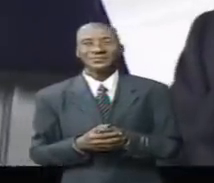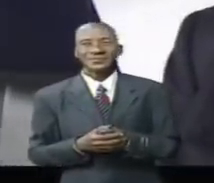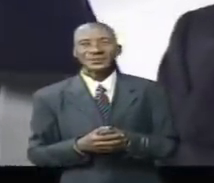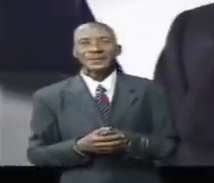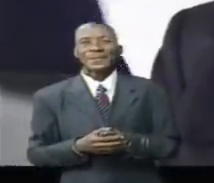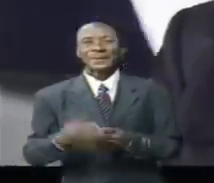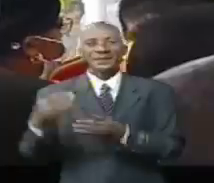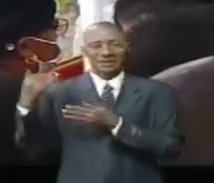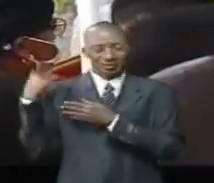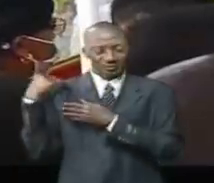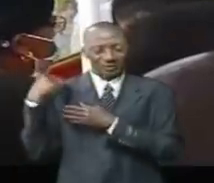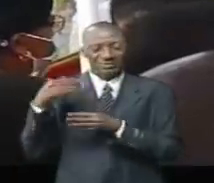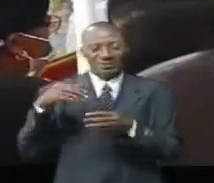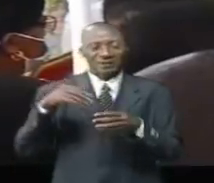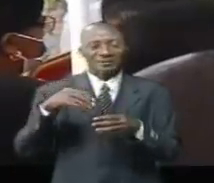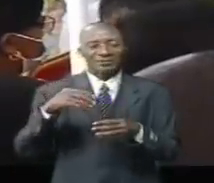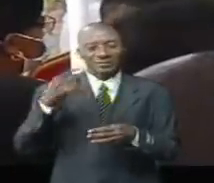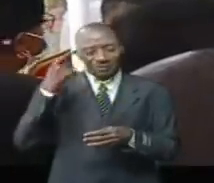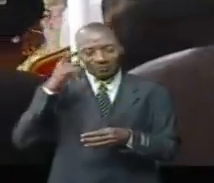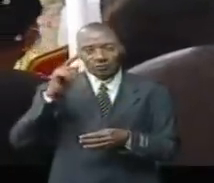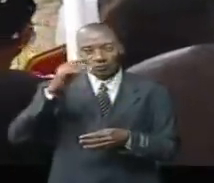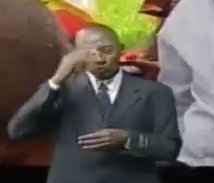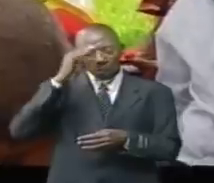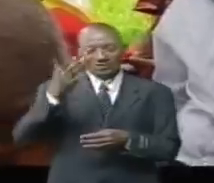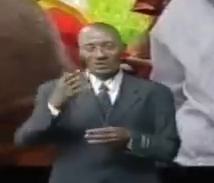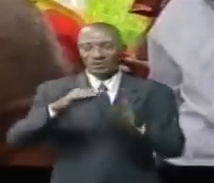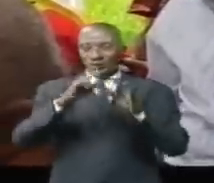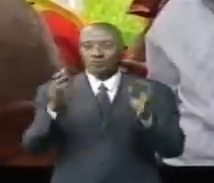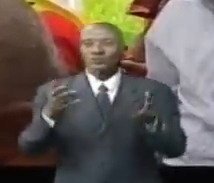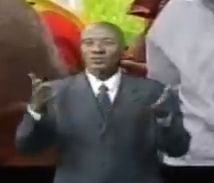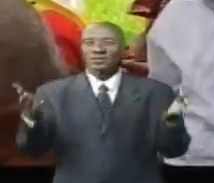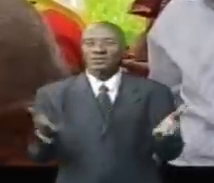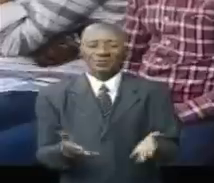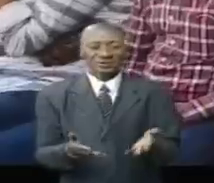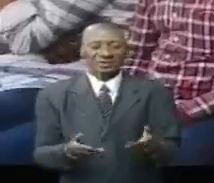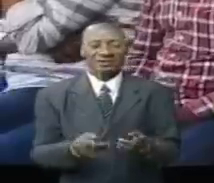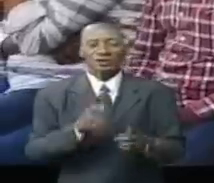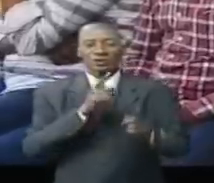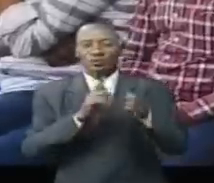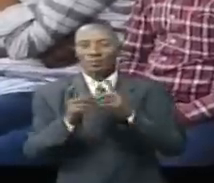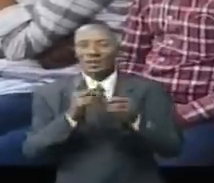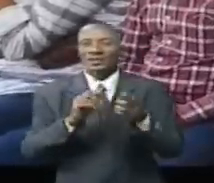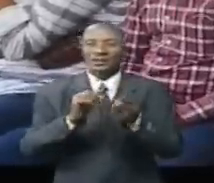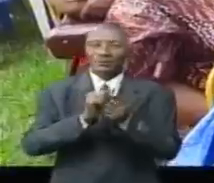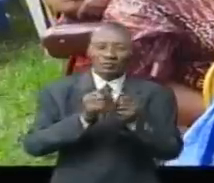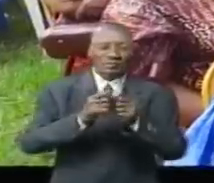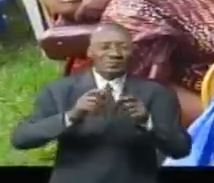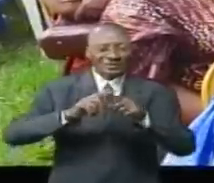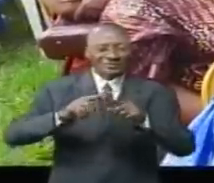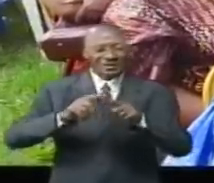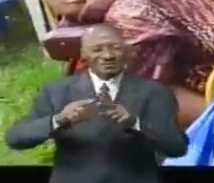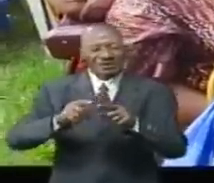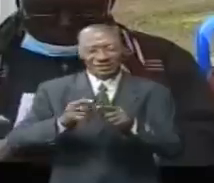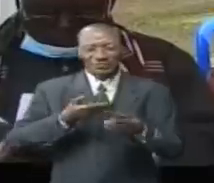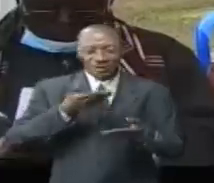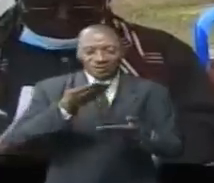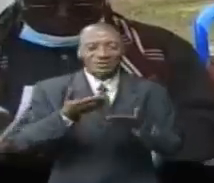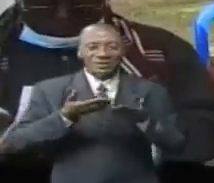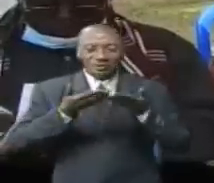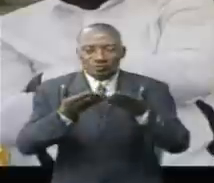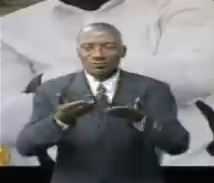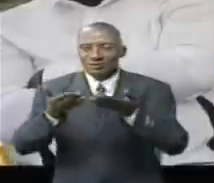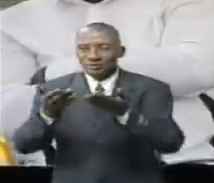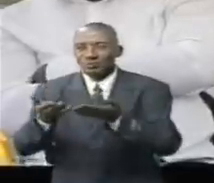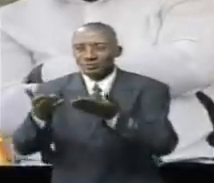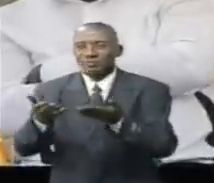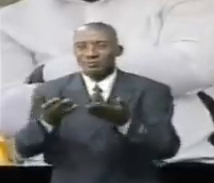ainsi que la délégation syndicale, tous ont rehaussé de leur présence à cette grande rencontre avec pour objectif de trouver une feuille de route